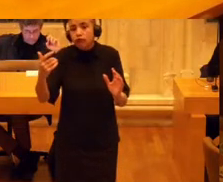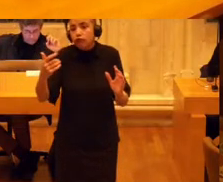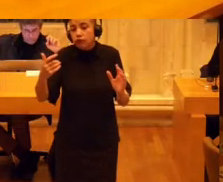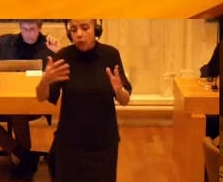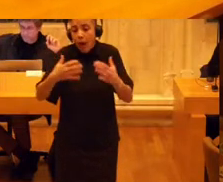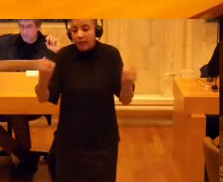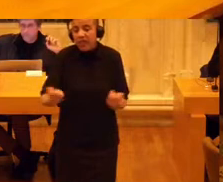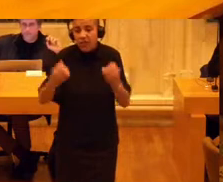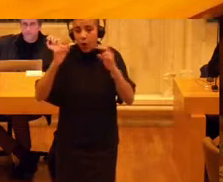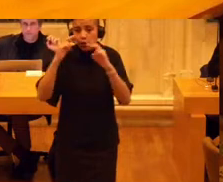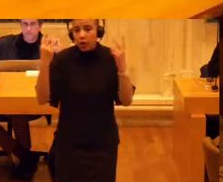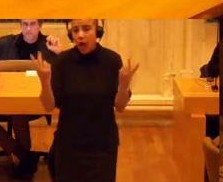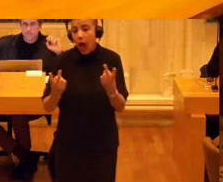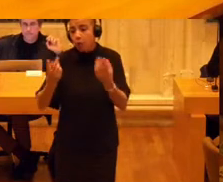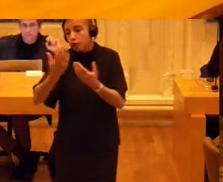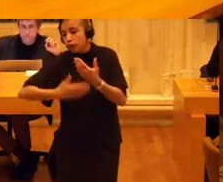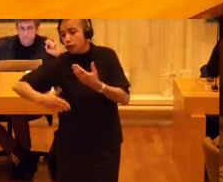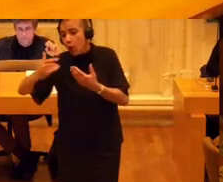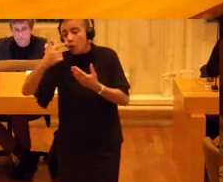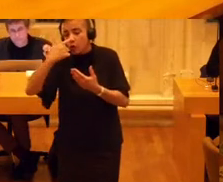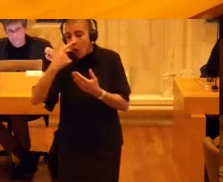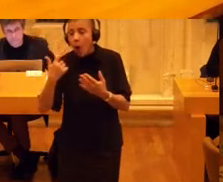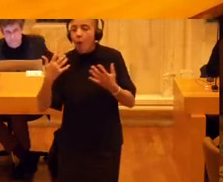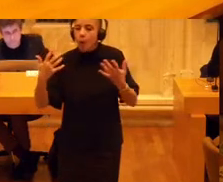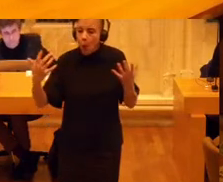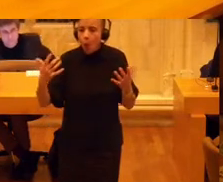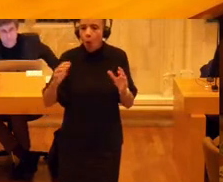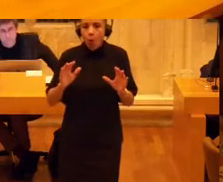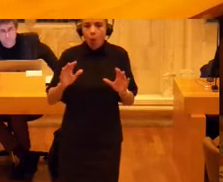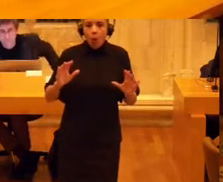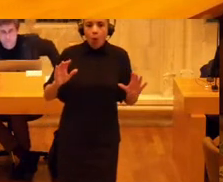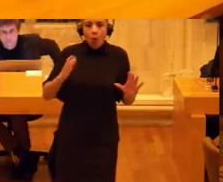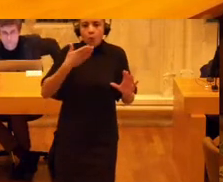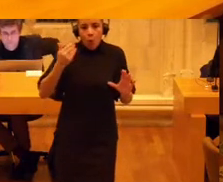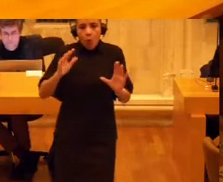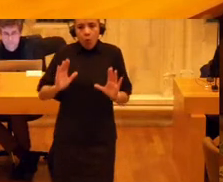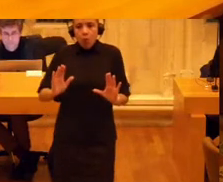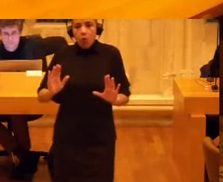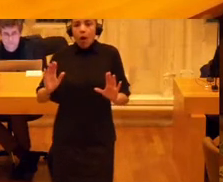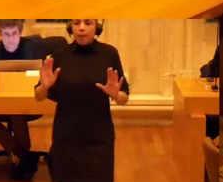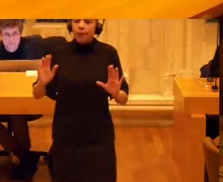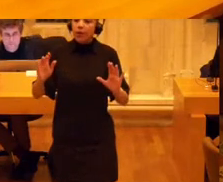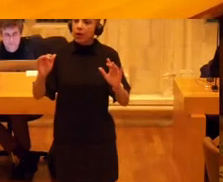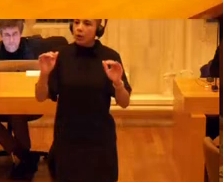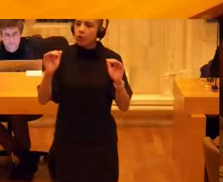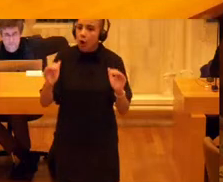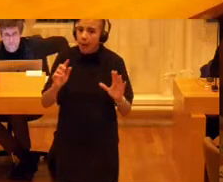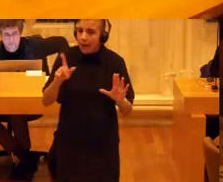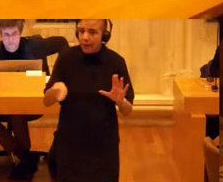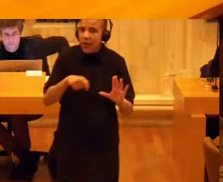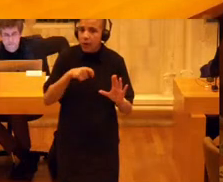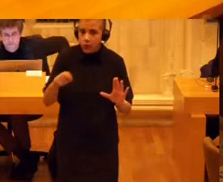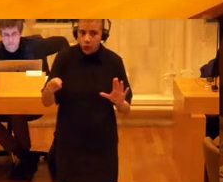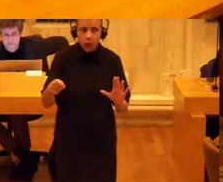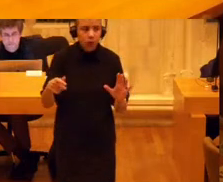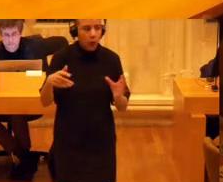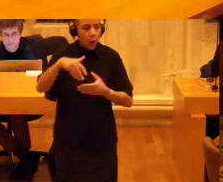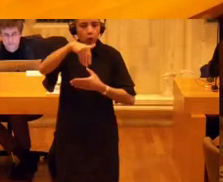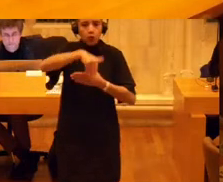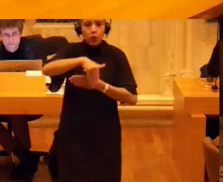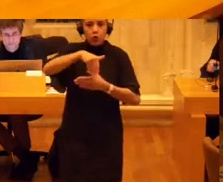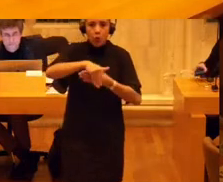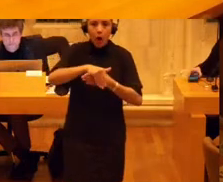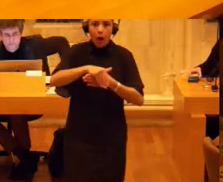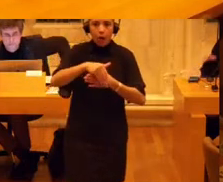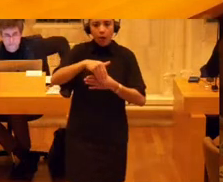activités. En revanche, ça ne remet évidemment pas du tout en cause le dispositif qui est complété ce soir pour Cap Loisir sur le soutien de la